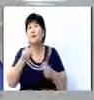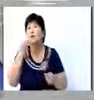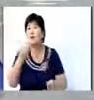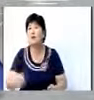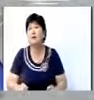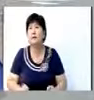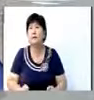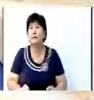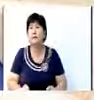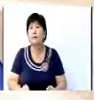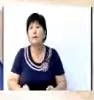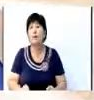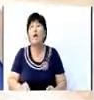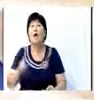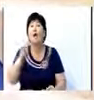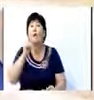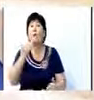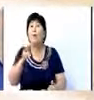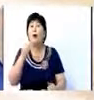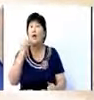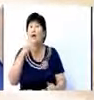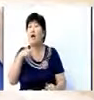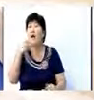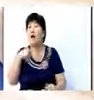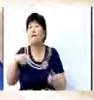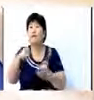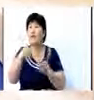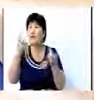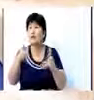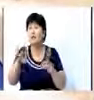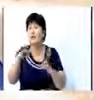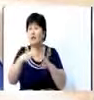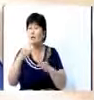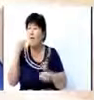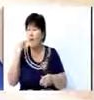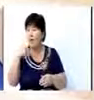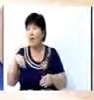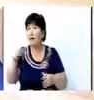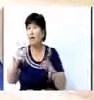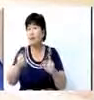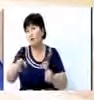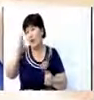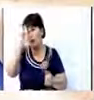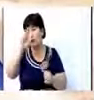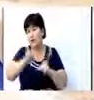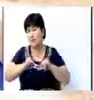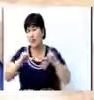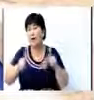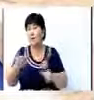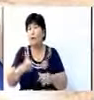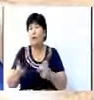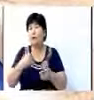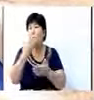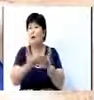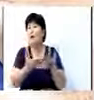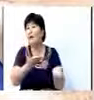волянский по качеству не должно быть никаких разговоров все дома качественные все принятые государственной комиссии мы готовы